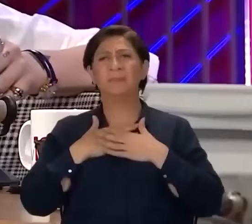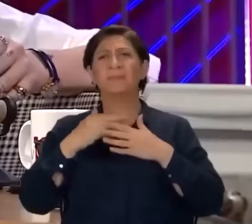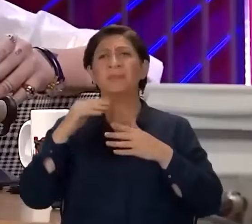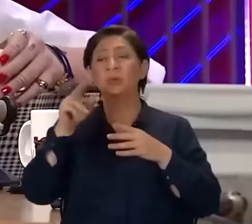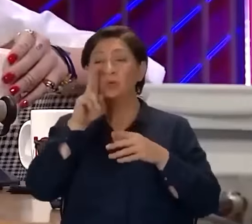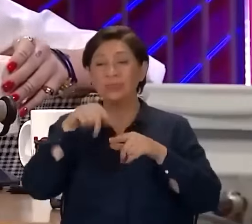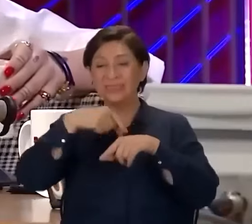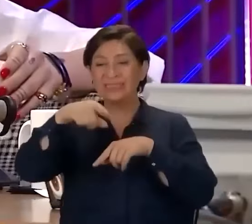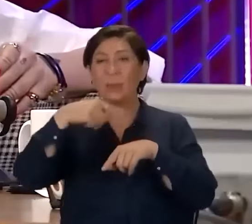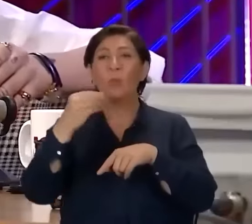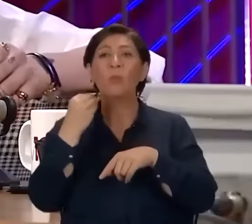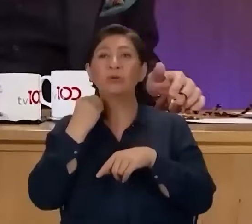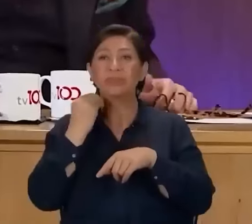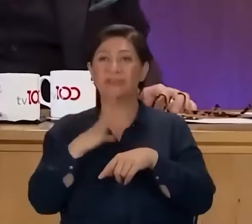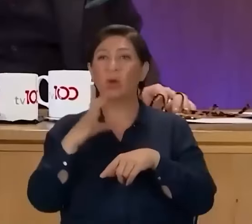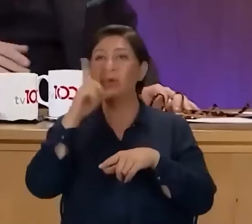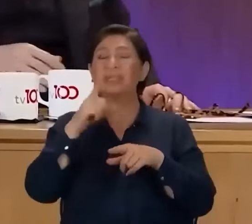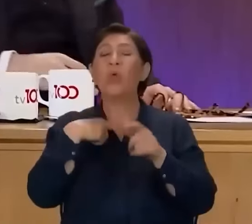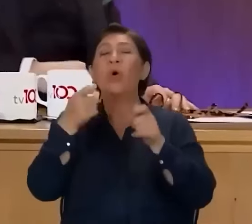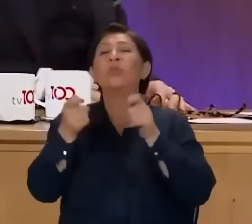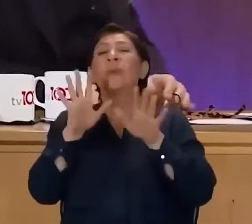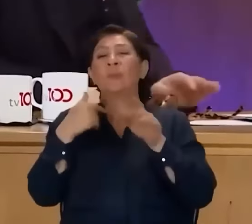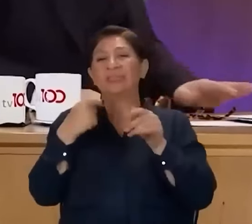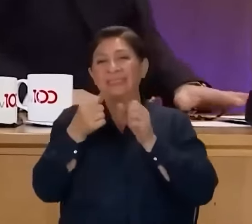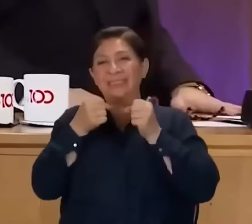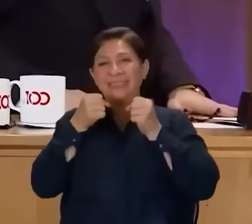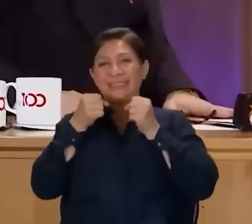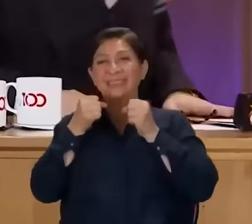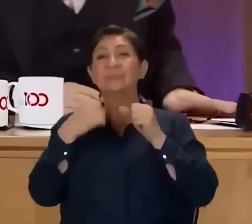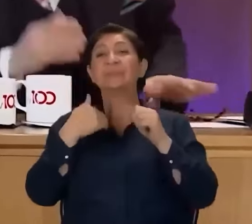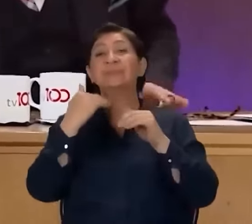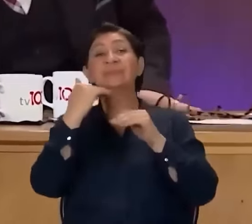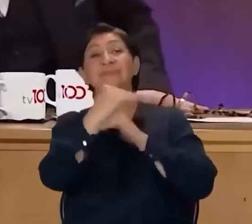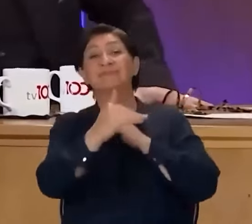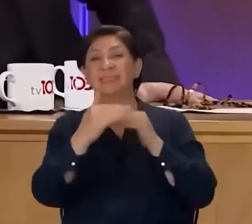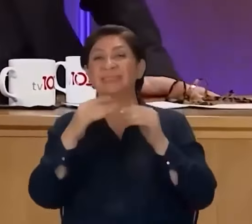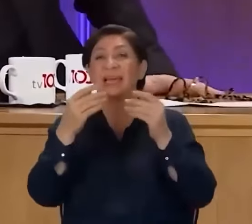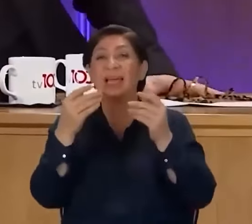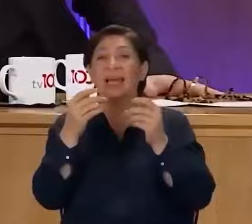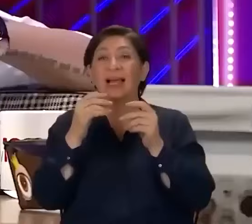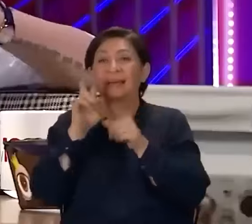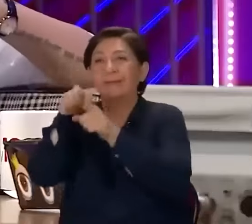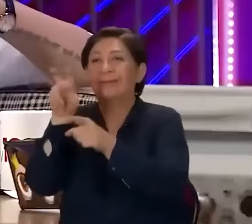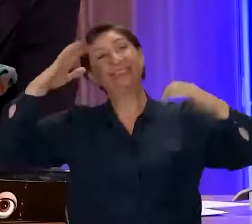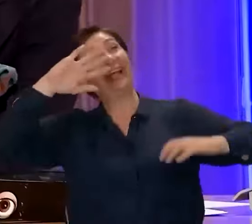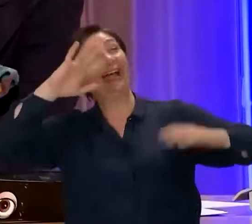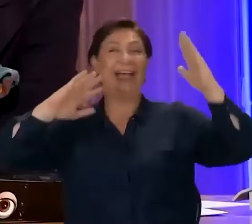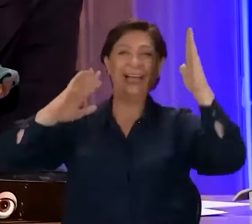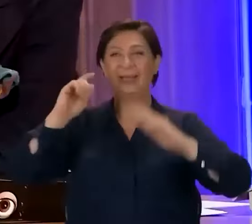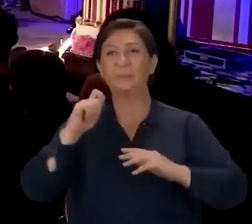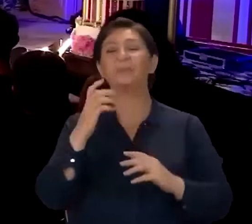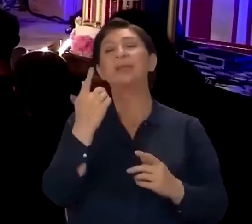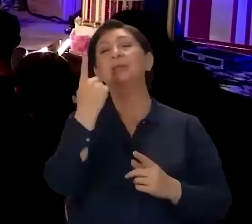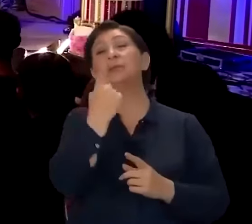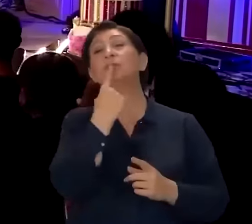zamanlarda ödemiyorum. Kabarenin şey borçları var. Dolayısıyla biraz böyle şey kalkıyor. Bizim de böyle. Sektör kesat zaten. Yani. Herkese çöküyorum. Peki